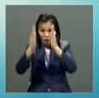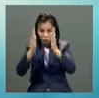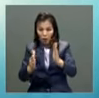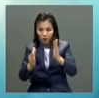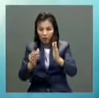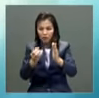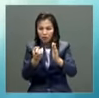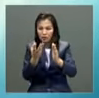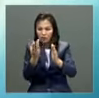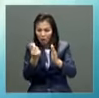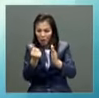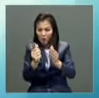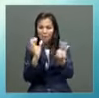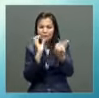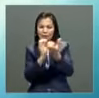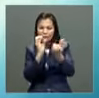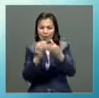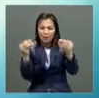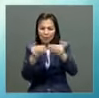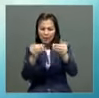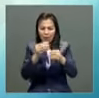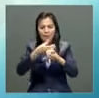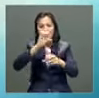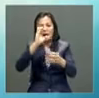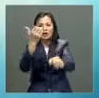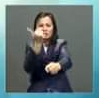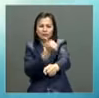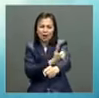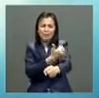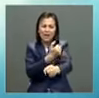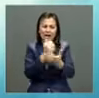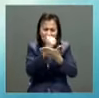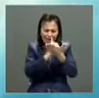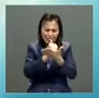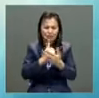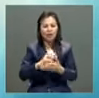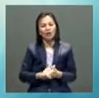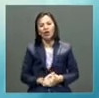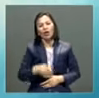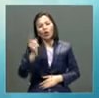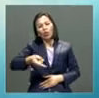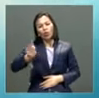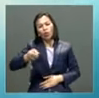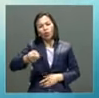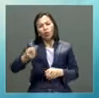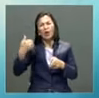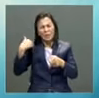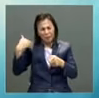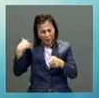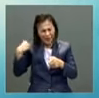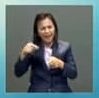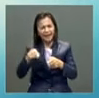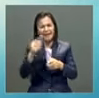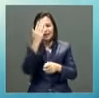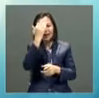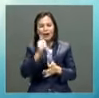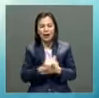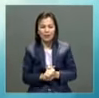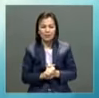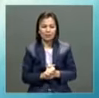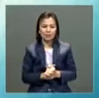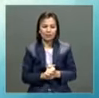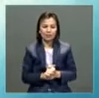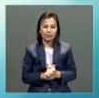คือเล่นการพนันดื่มสุรายาเสพติดอยู่นั่นยังเหมือนเดิมอยู่นะครับก็ตรงนี้ก็นำเรียนว่าเราเอ